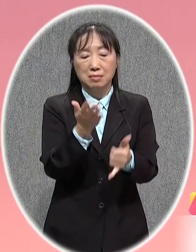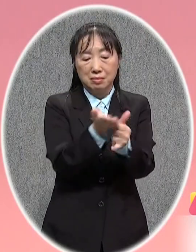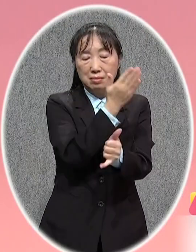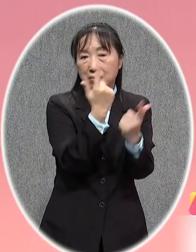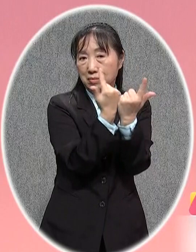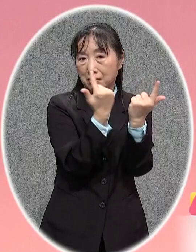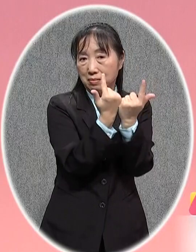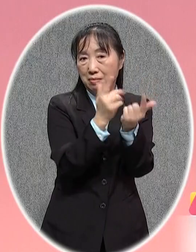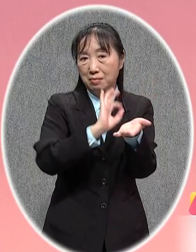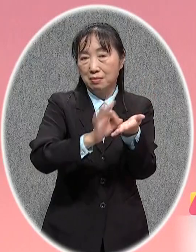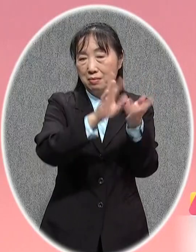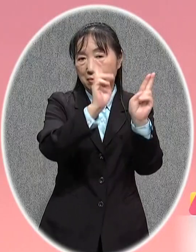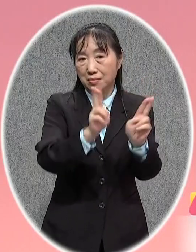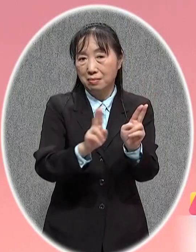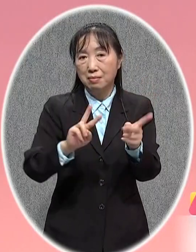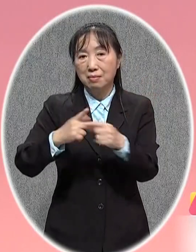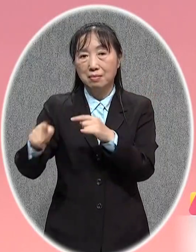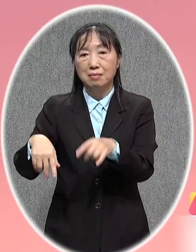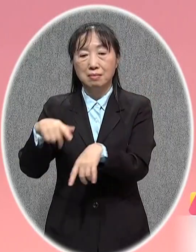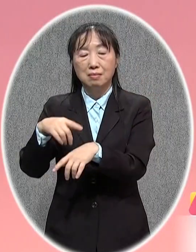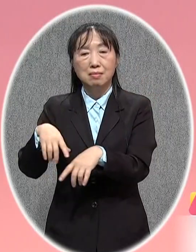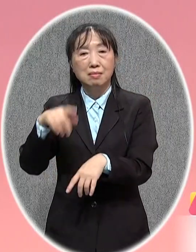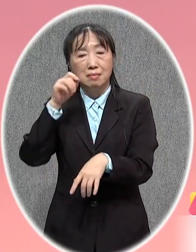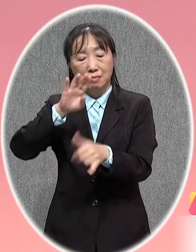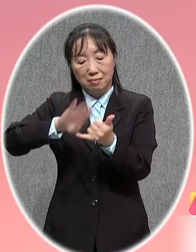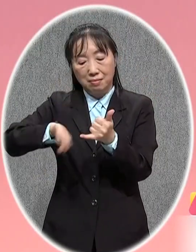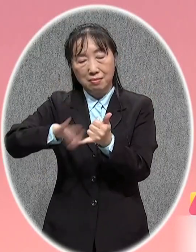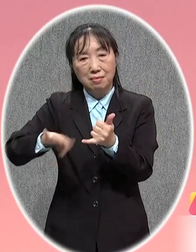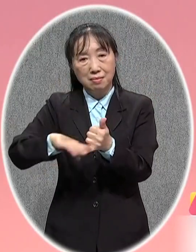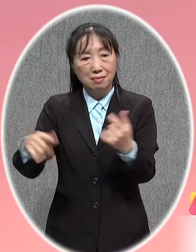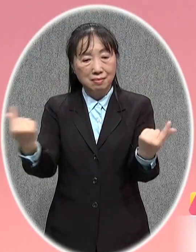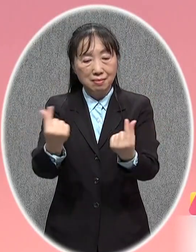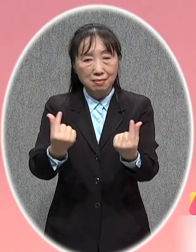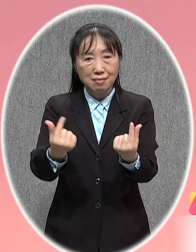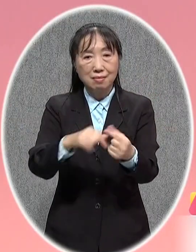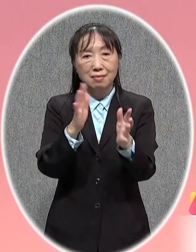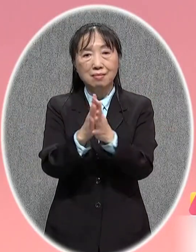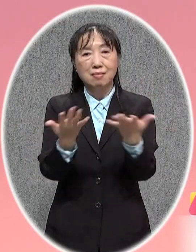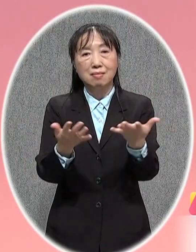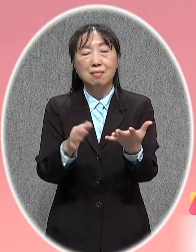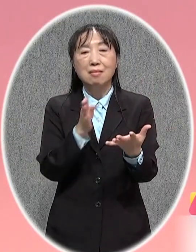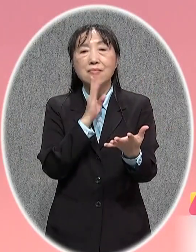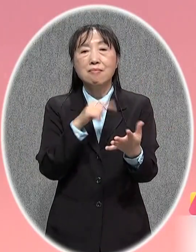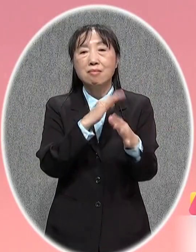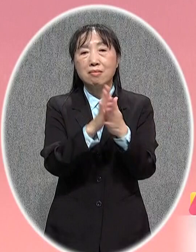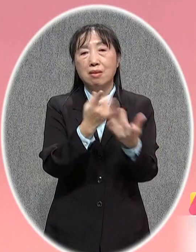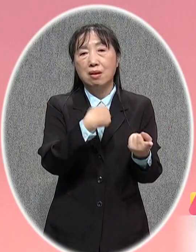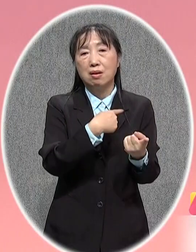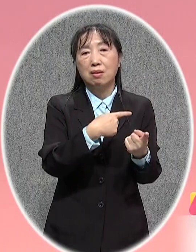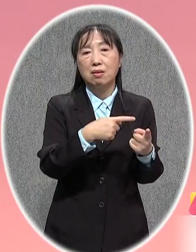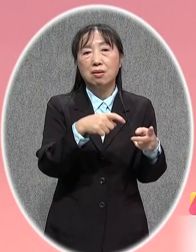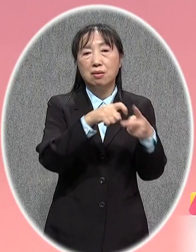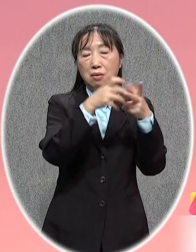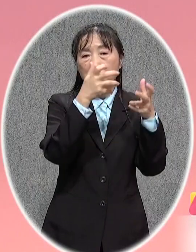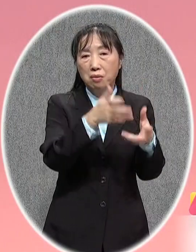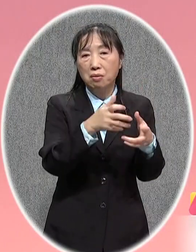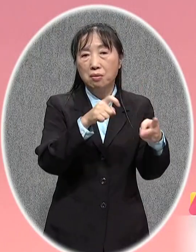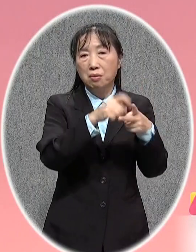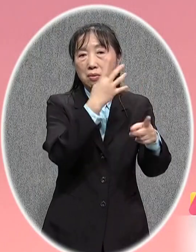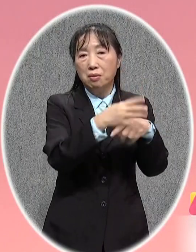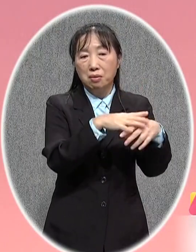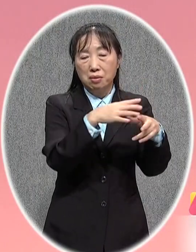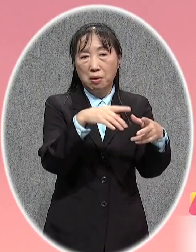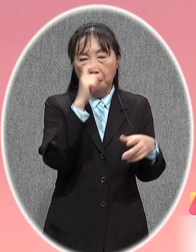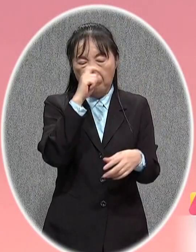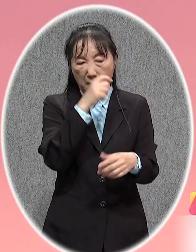人用电量跟中南部不相上下，甚至没有比较少，但是呢都用洁净的电减少重工业污染。那但是